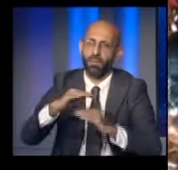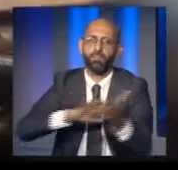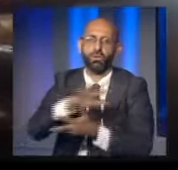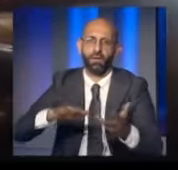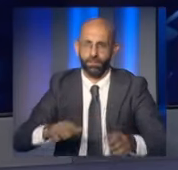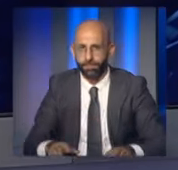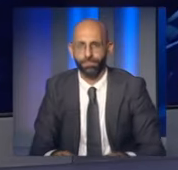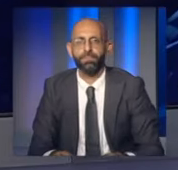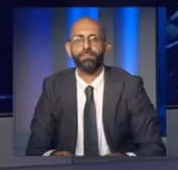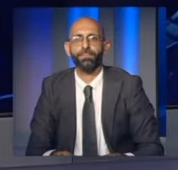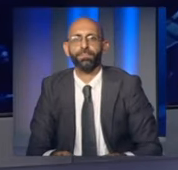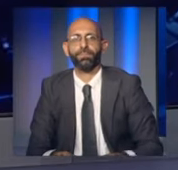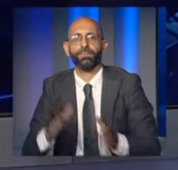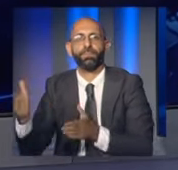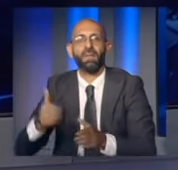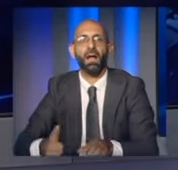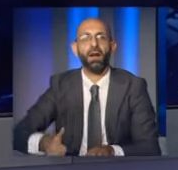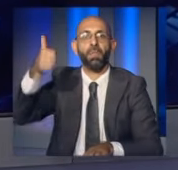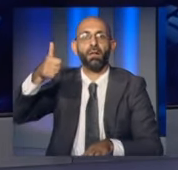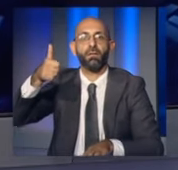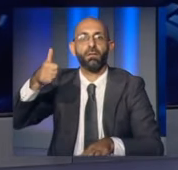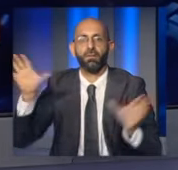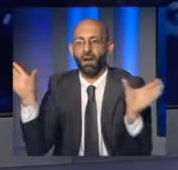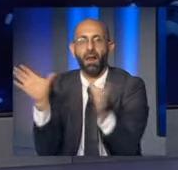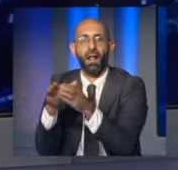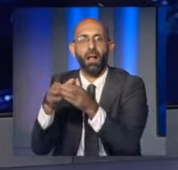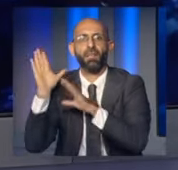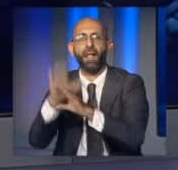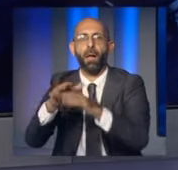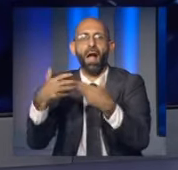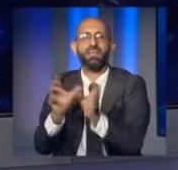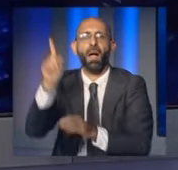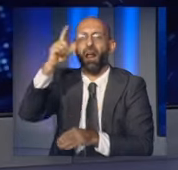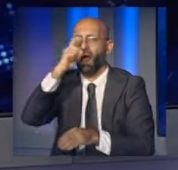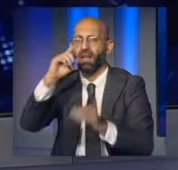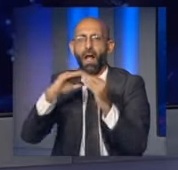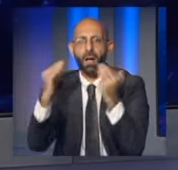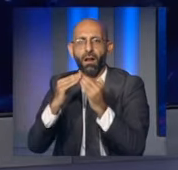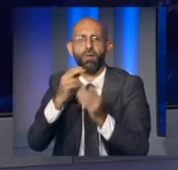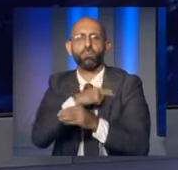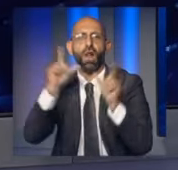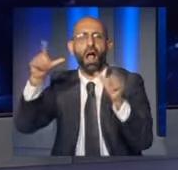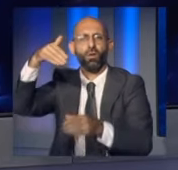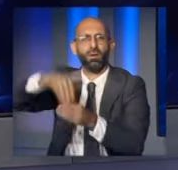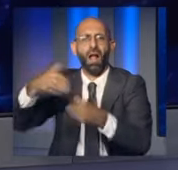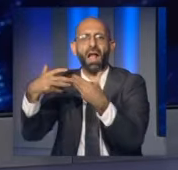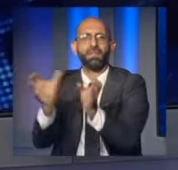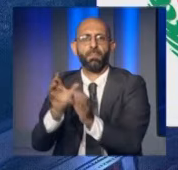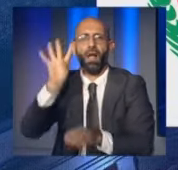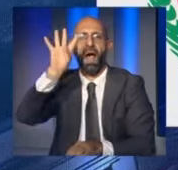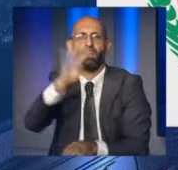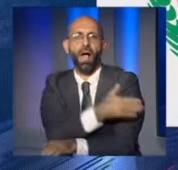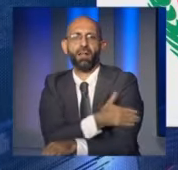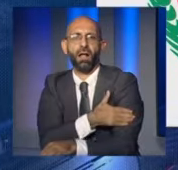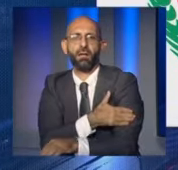الجرائم. فازت اللائحة المدعومة من حزب الله وحركة أمل والتيار الوطني الحر كاملة في انتخاب 4